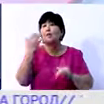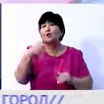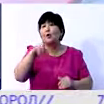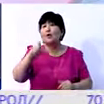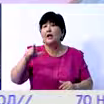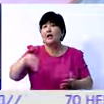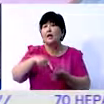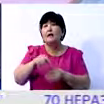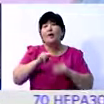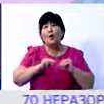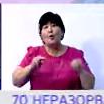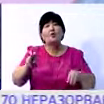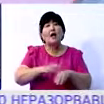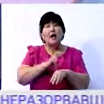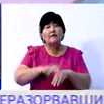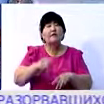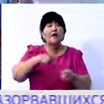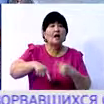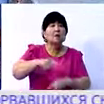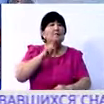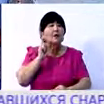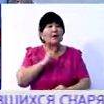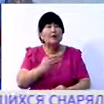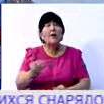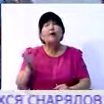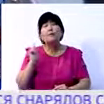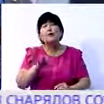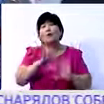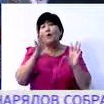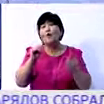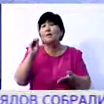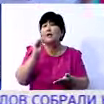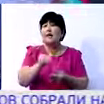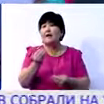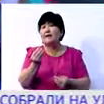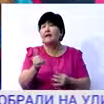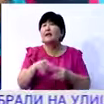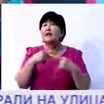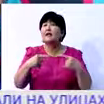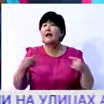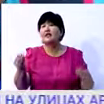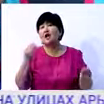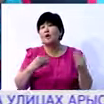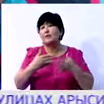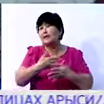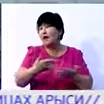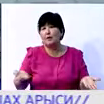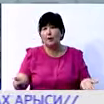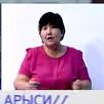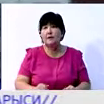горожан, в их числе учителя, врачи, предприниматели, молодежь. Принесли в общую копилку деньги и различные предметы обихода.